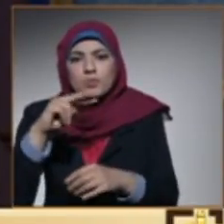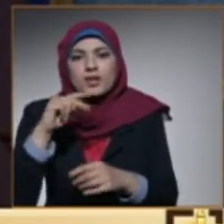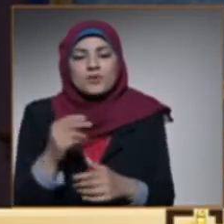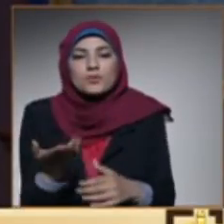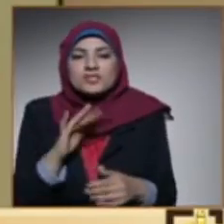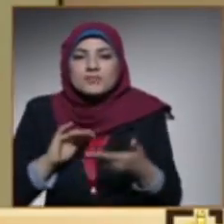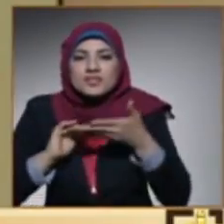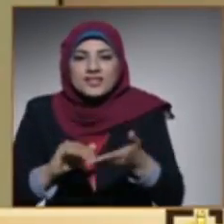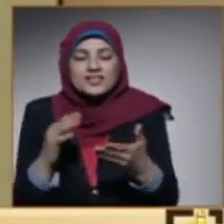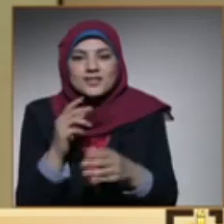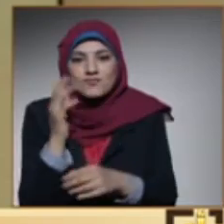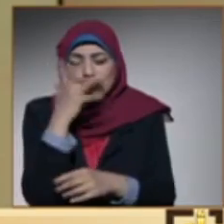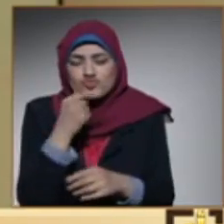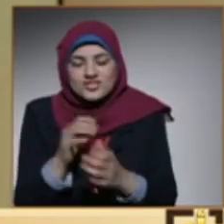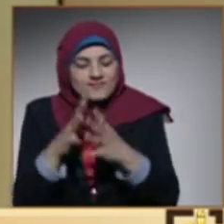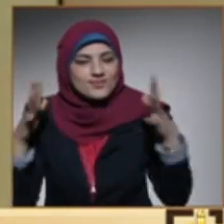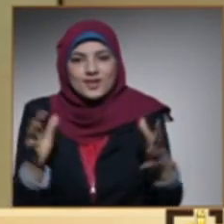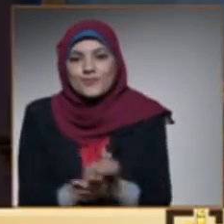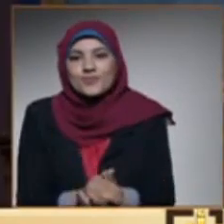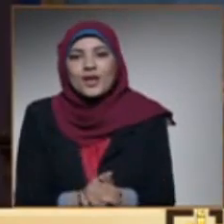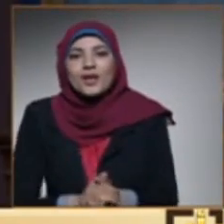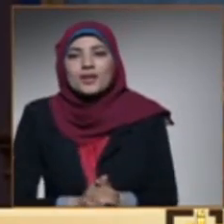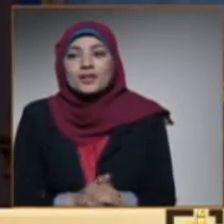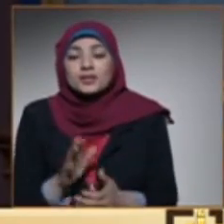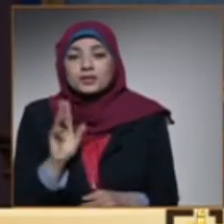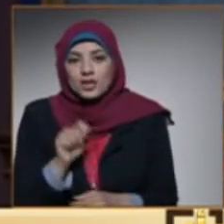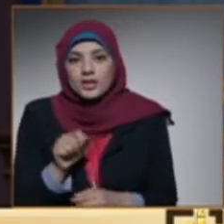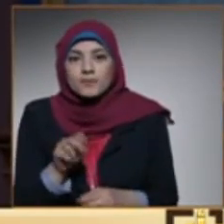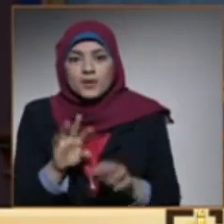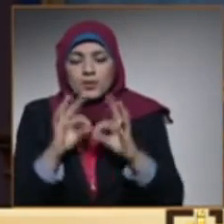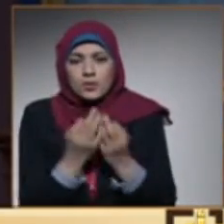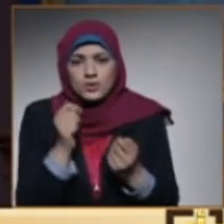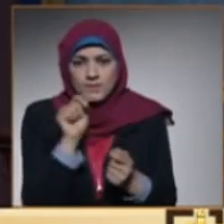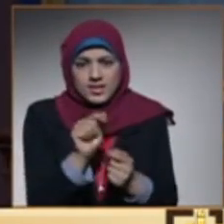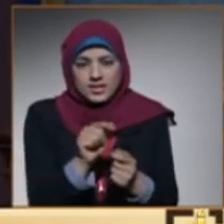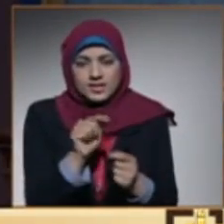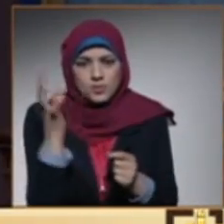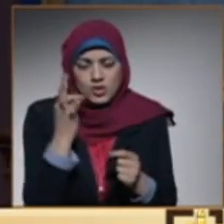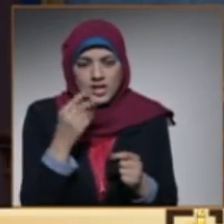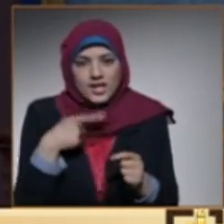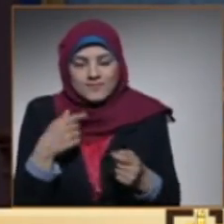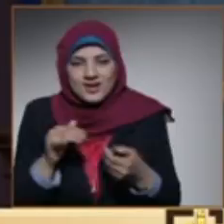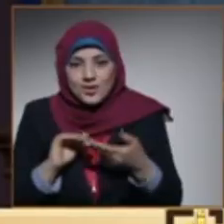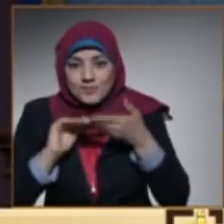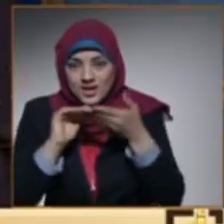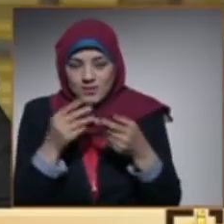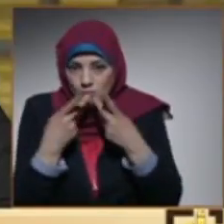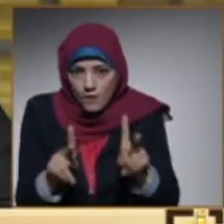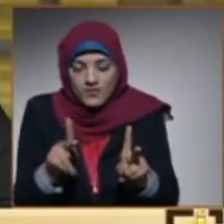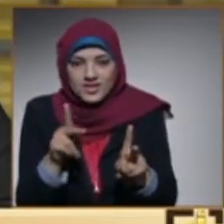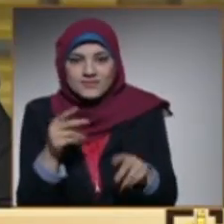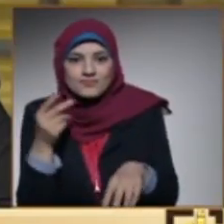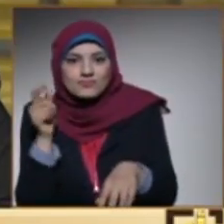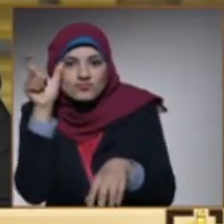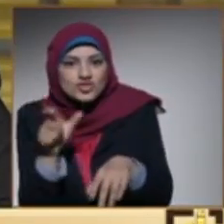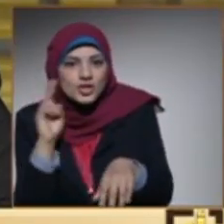كبير. وعرفتي يعني تقنعي محيطك عادي بال المحيط بتاعي انا بسهولة. هم رضيوا، هم كده خلاص احنا رضينا بالامر الواقع، هي امر مش هينفع تروح